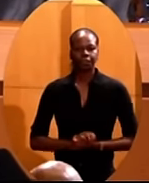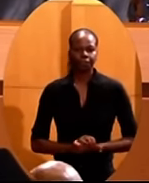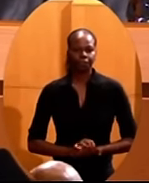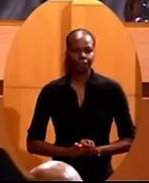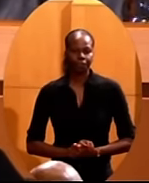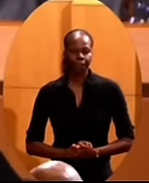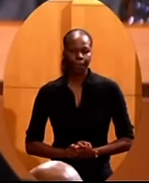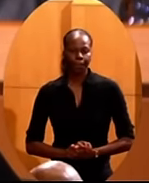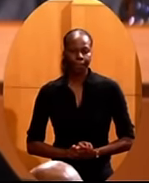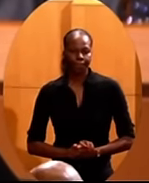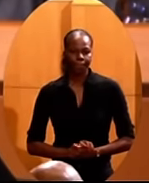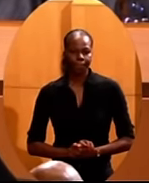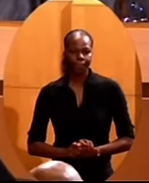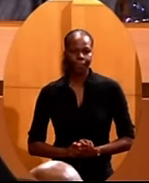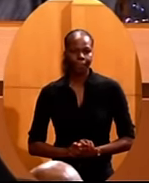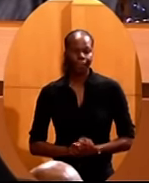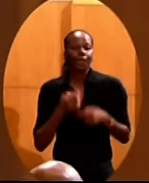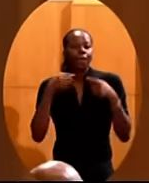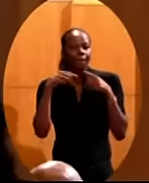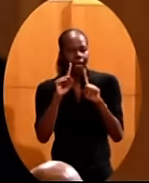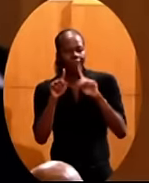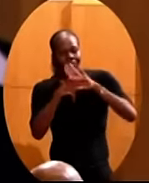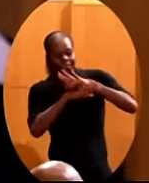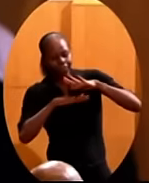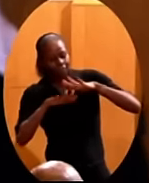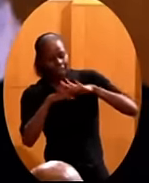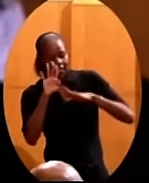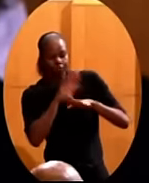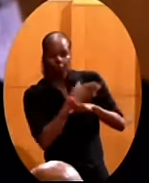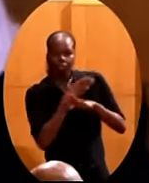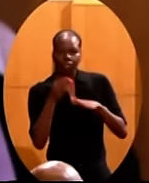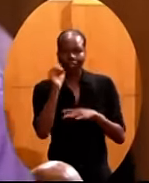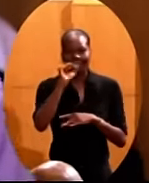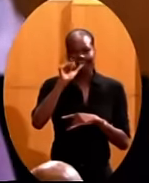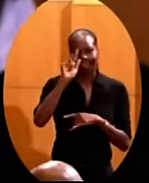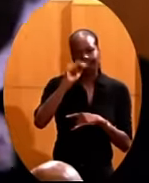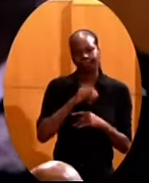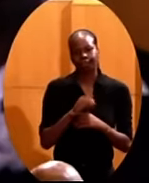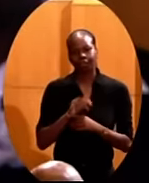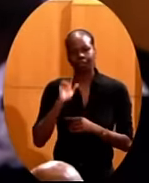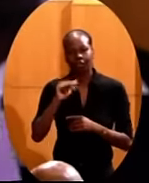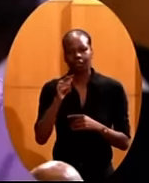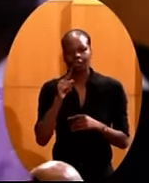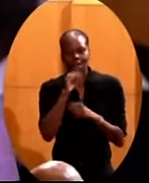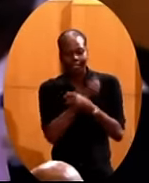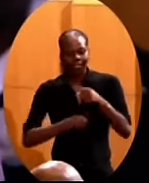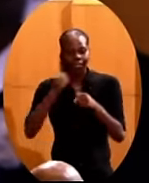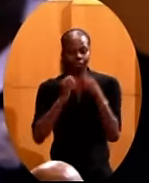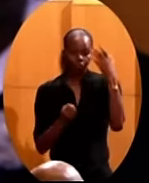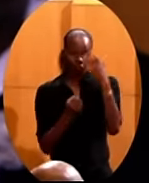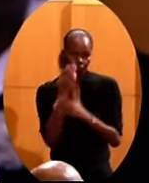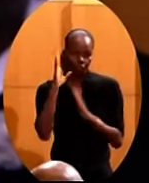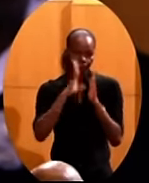immédiatement mais le cœur de notre projet s'appua sur l'élaboration d'un nouveau modèle